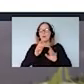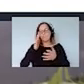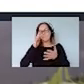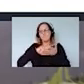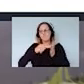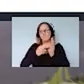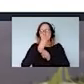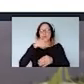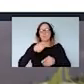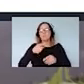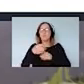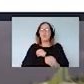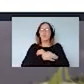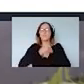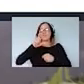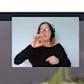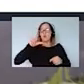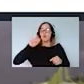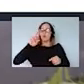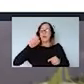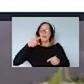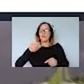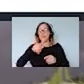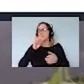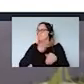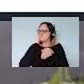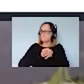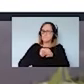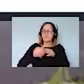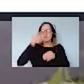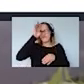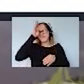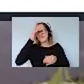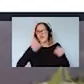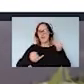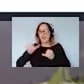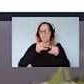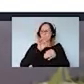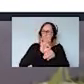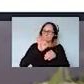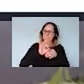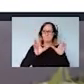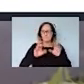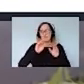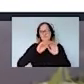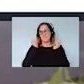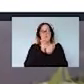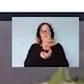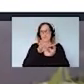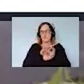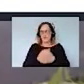symulacjami z Uniwersytetu Colorado. Są najpopularniejszymi symulacjami do fizyki, do chemii na świecie.